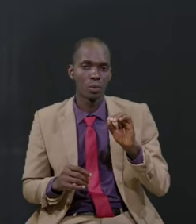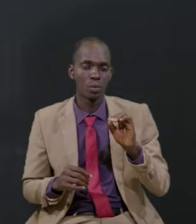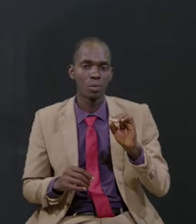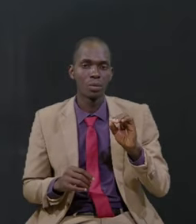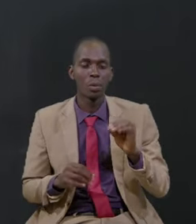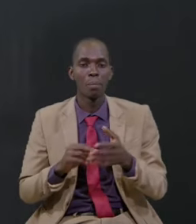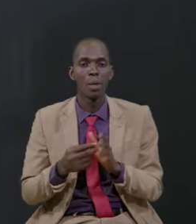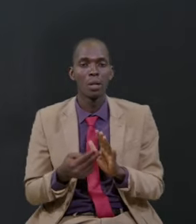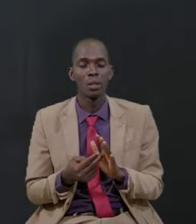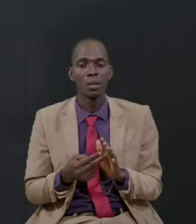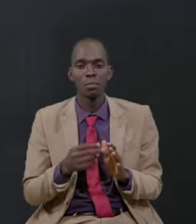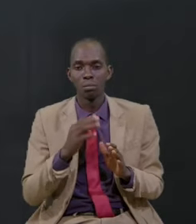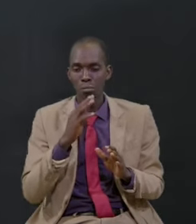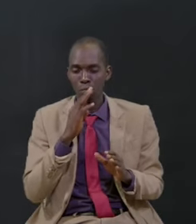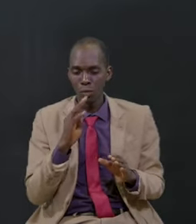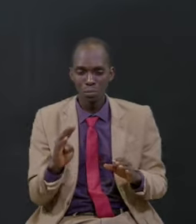faites-les valoir.